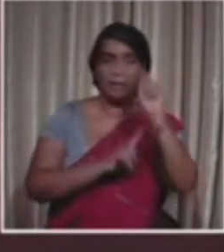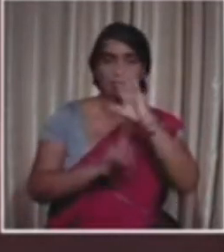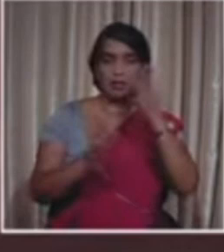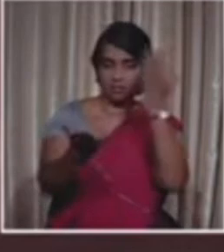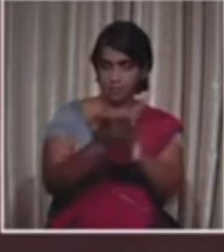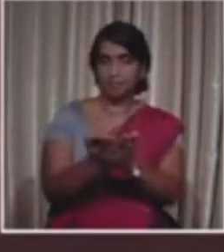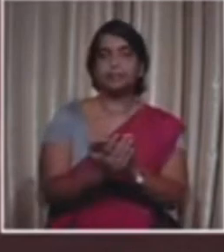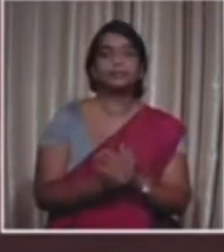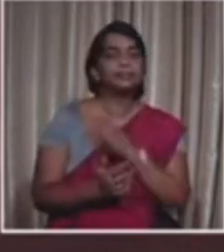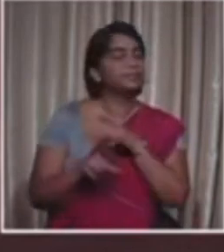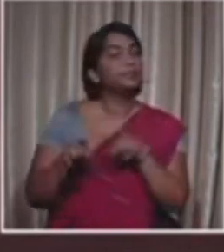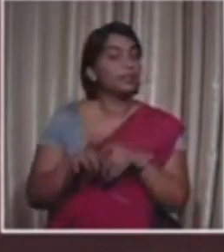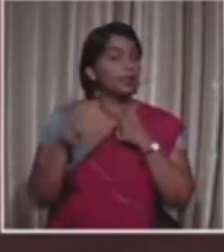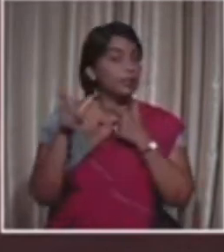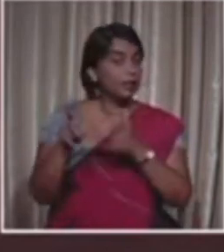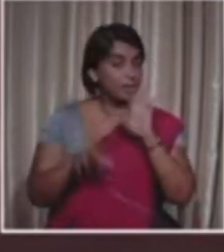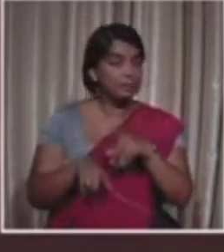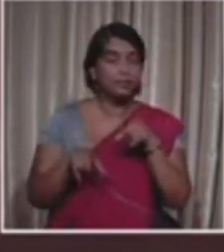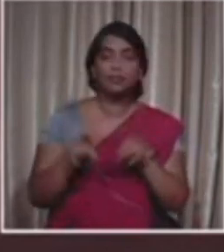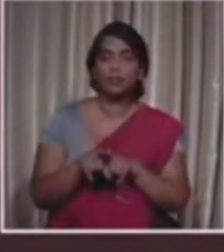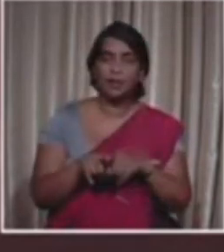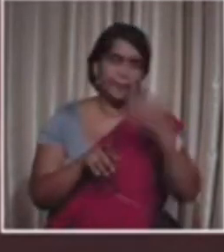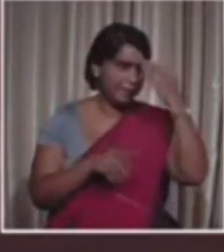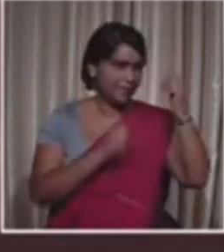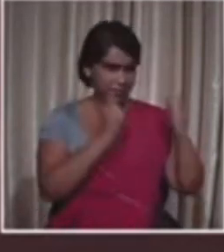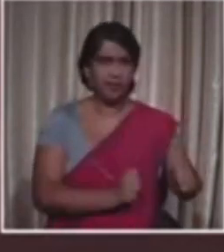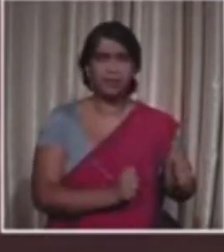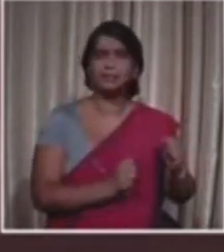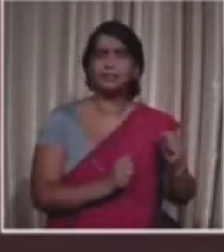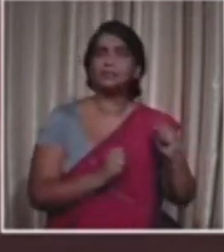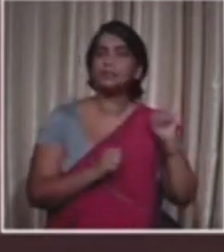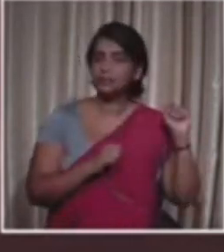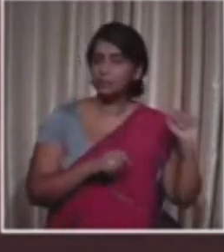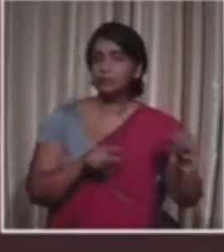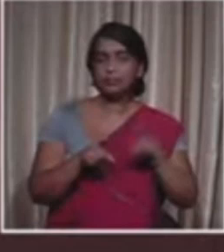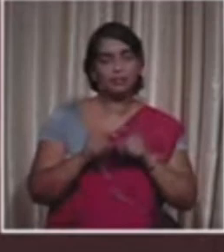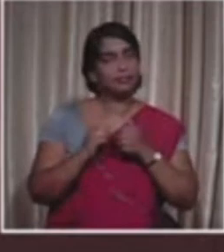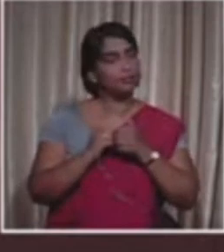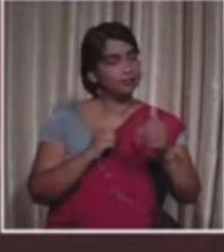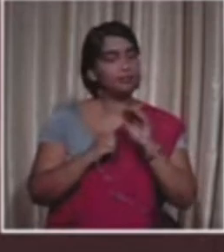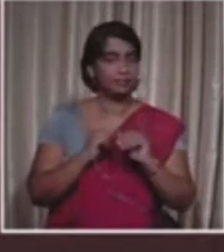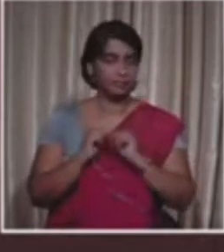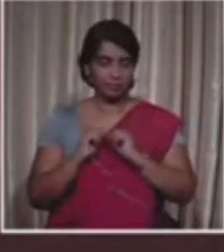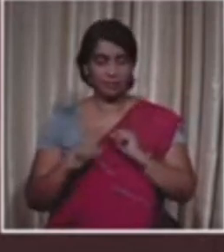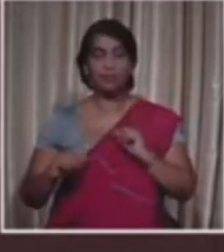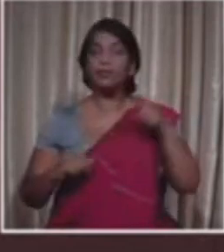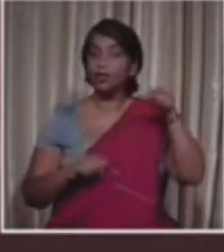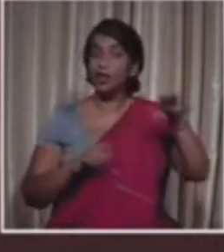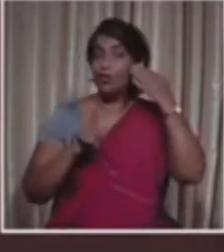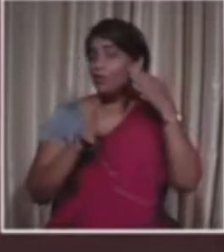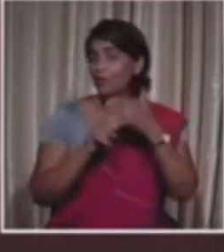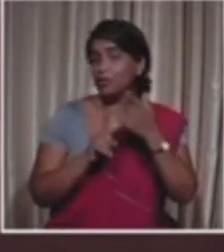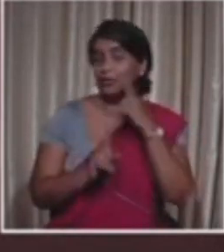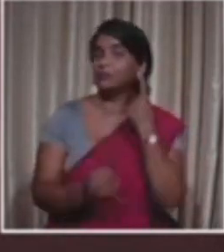කරනවා. මේ වෙඩි තැබීම සිදුවන්නේ කරුණාකරලා ඉඳගන්න. උපෝෂණින් පාලක පාලනය කරන්න පුළුවන් හැම දෙයක්ම කරලා මේ සිද්ධිය